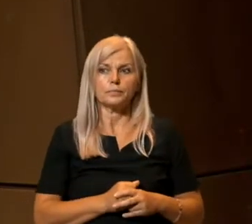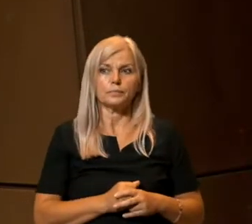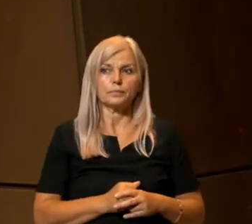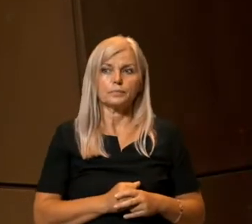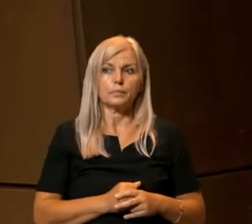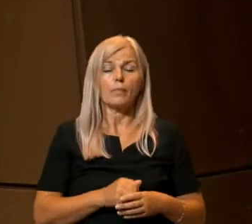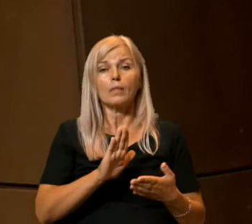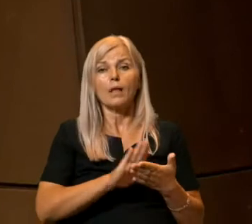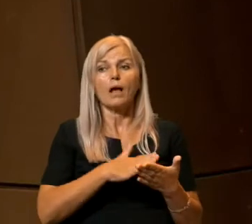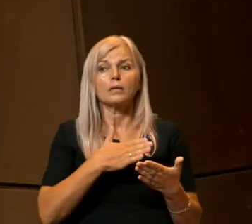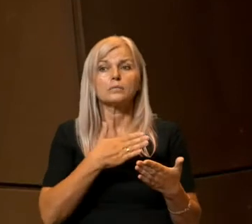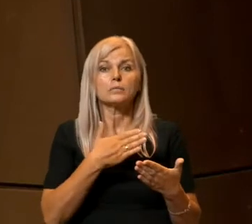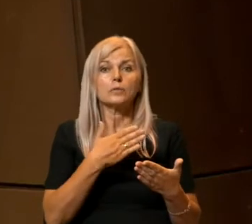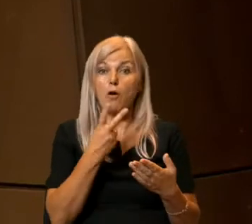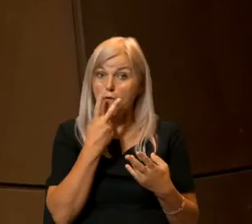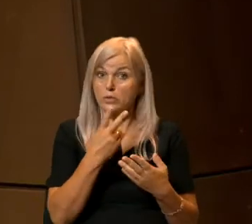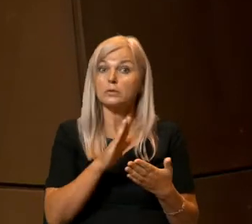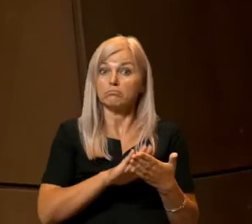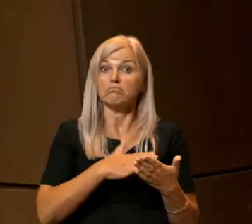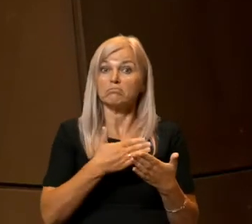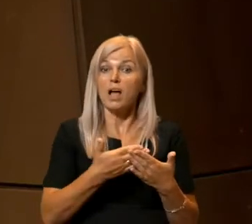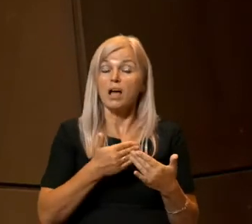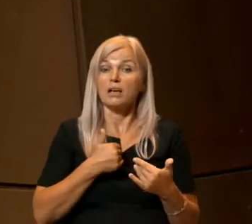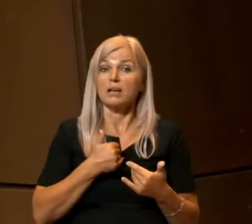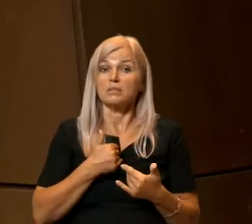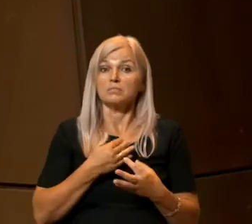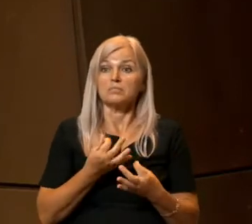na przykład w tym, jak ja się